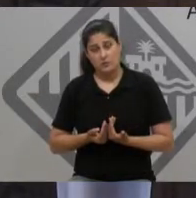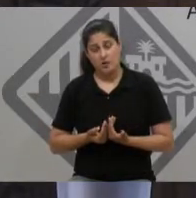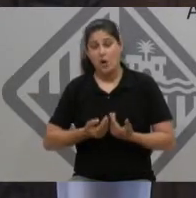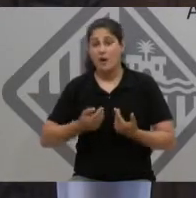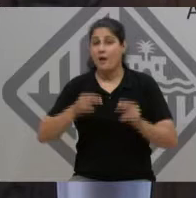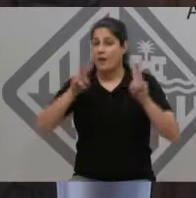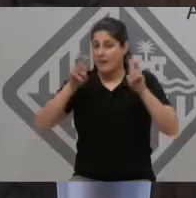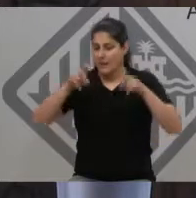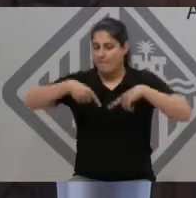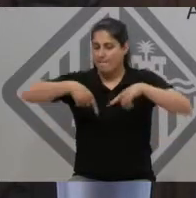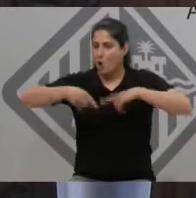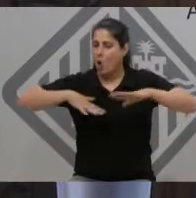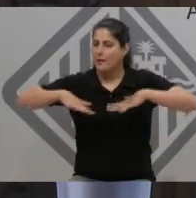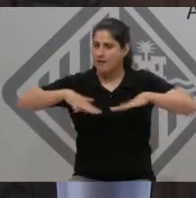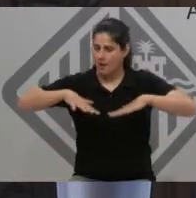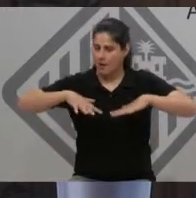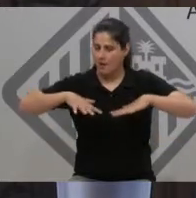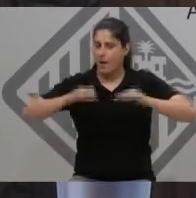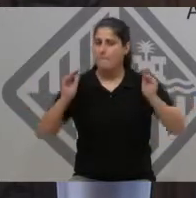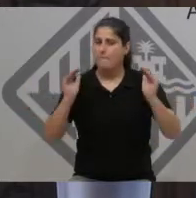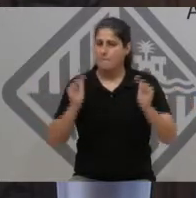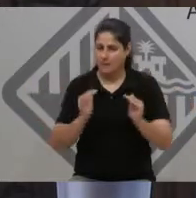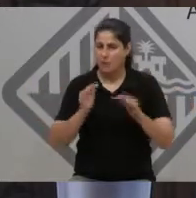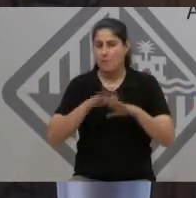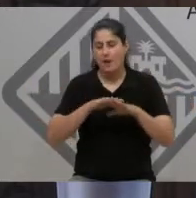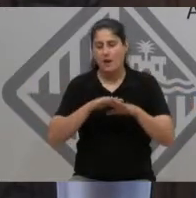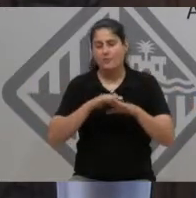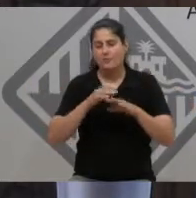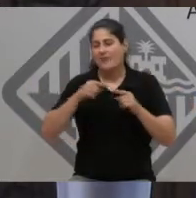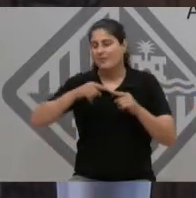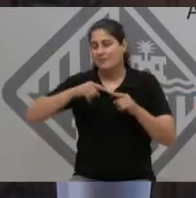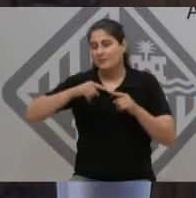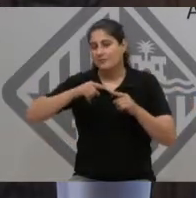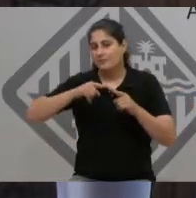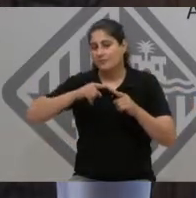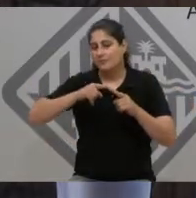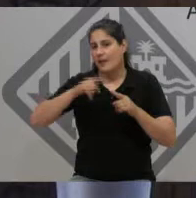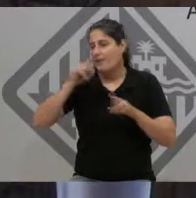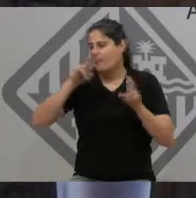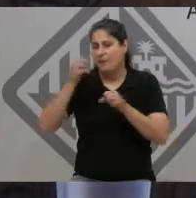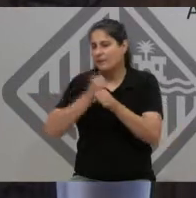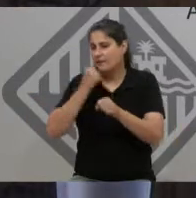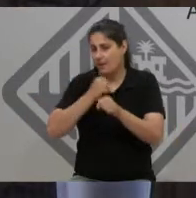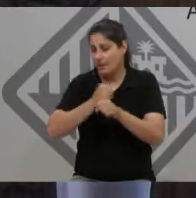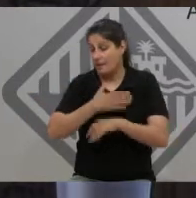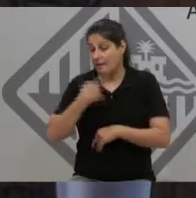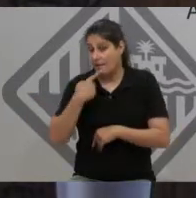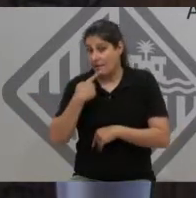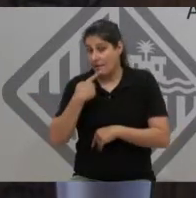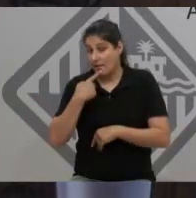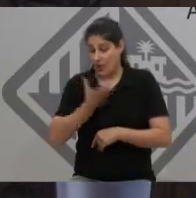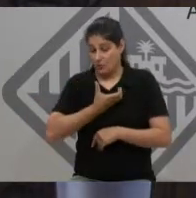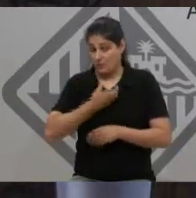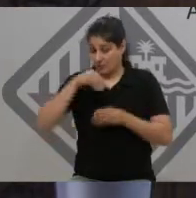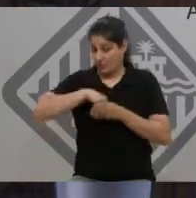mobilitat dins el que és l'àmbit del treball. Aquests tres elements ens fan pensar que moltes de les feines que se fan a